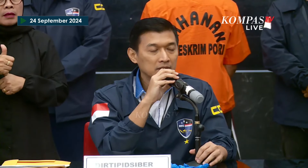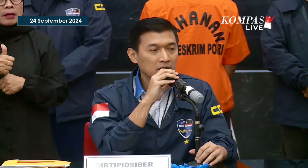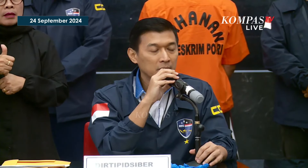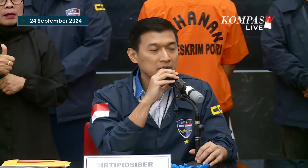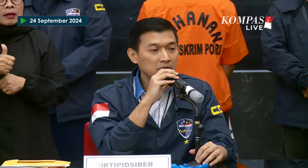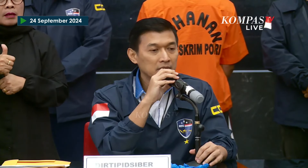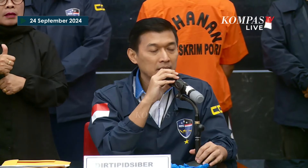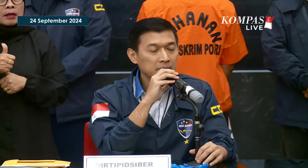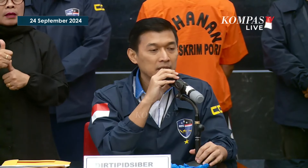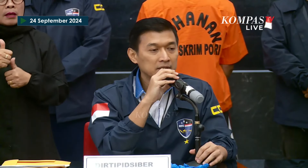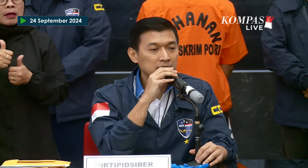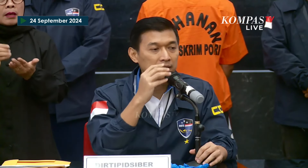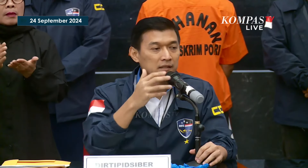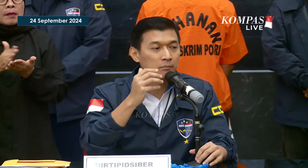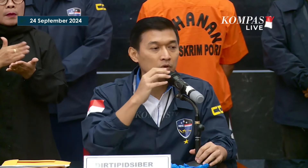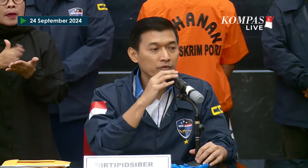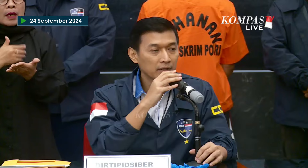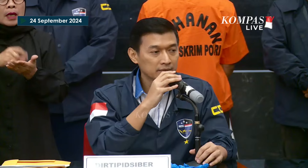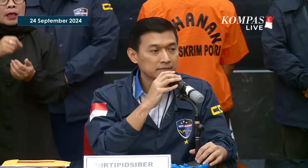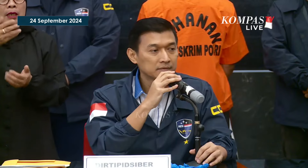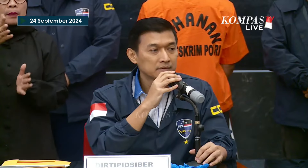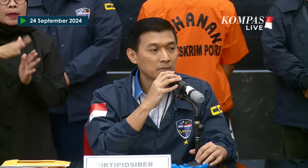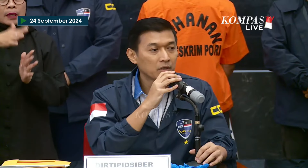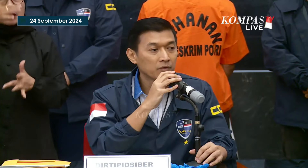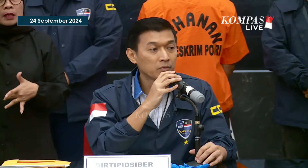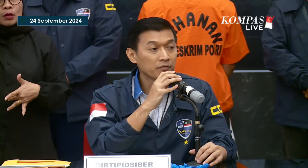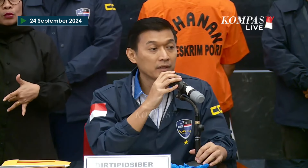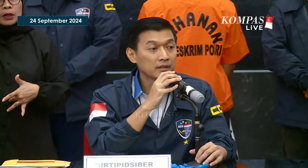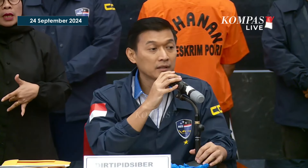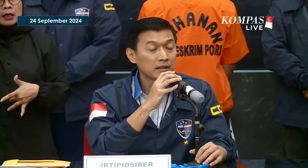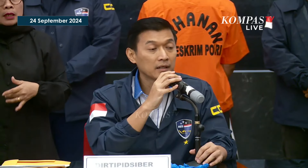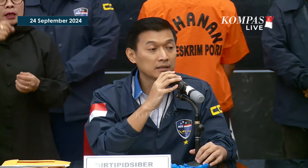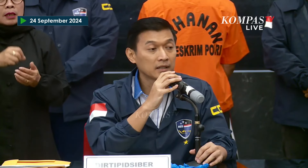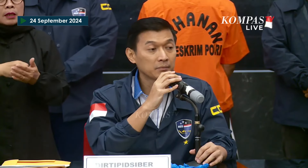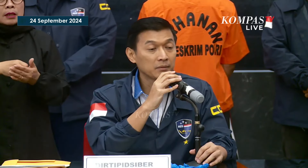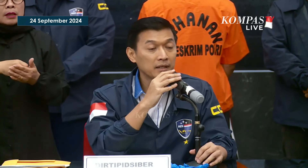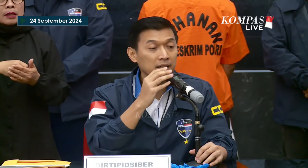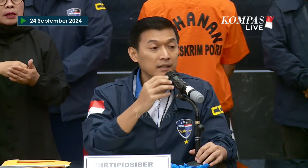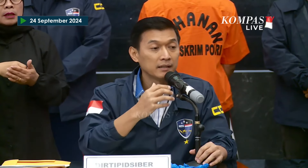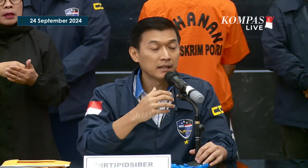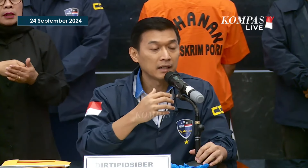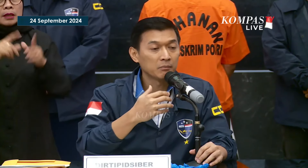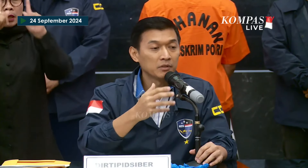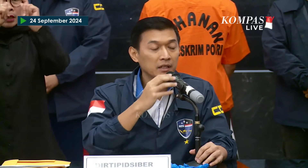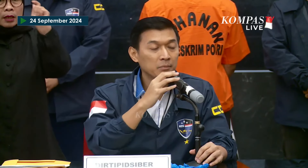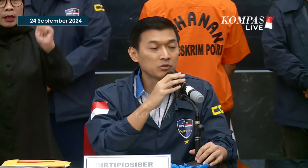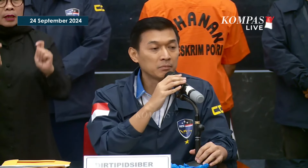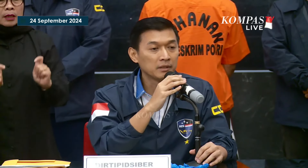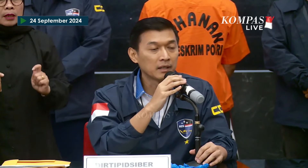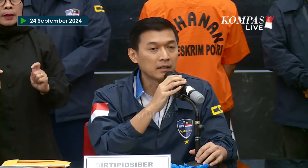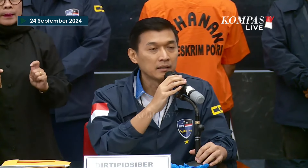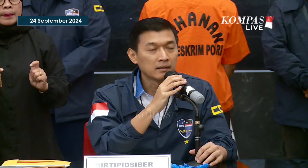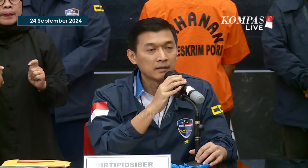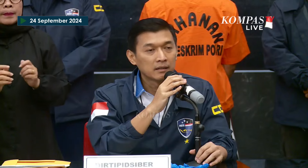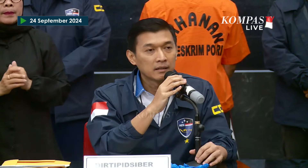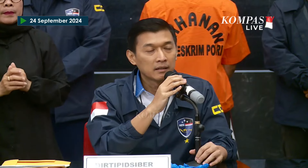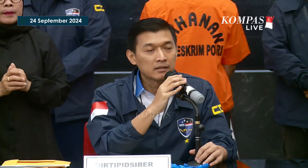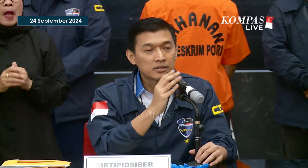dilakukan peretasan oleh yang bersangkutan biasanya terkait dengan profil, ya profil-profil secara pribadi yang kemudian